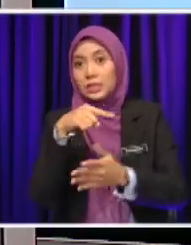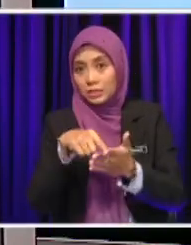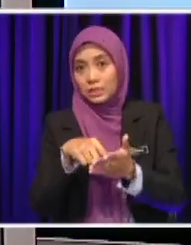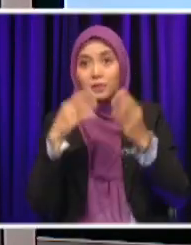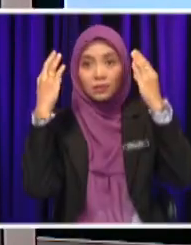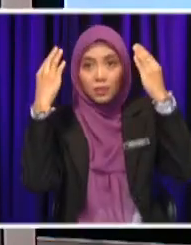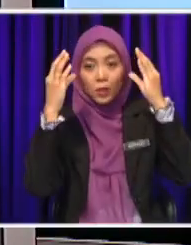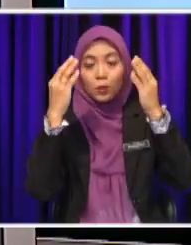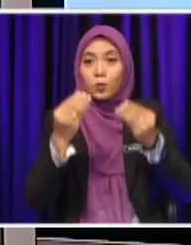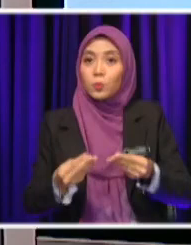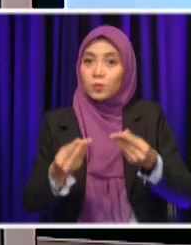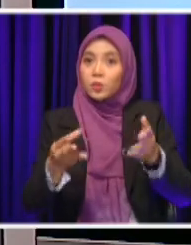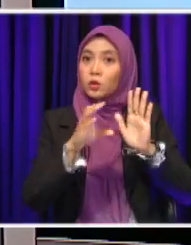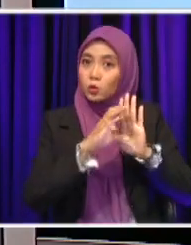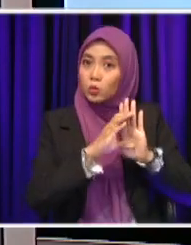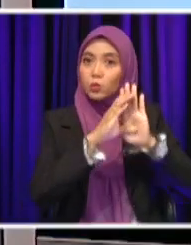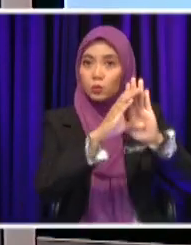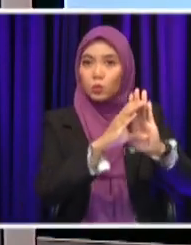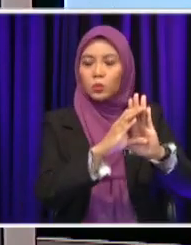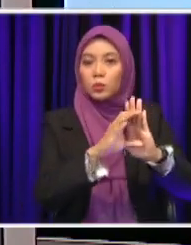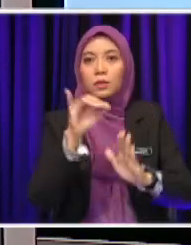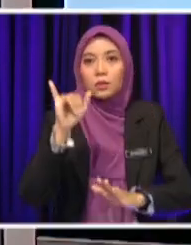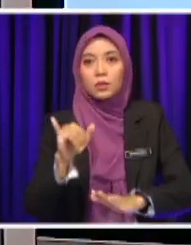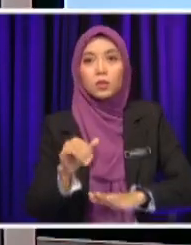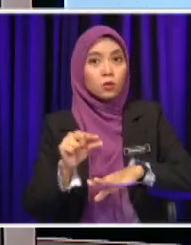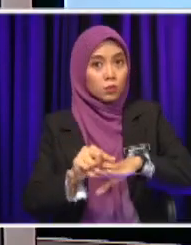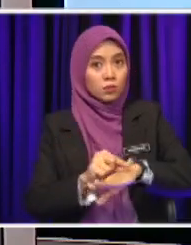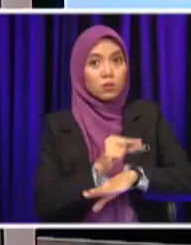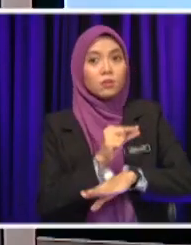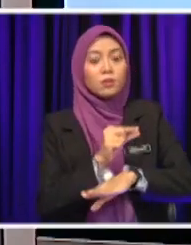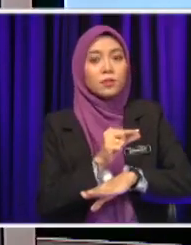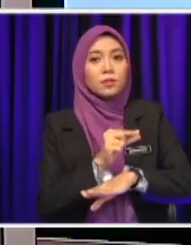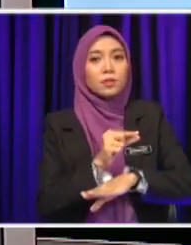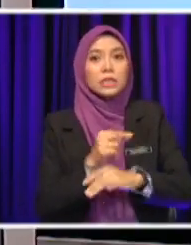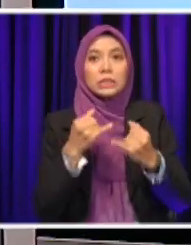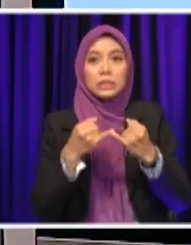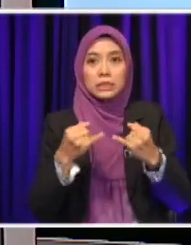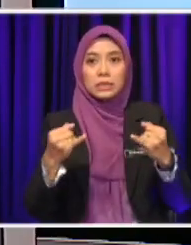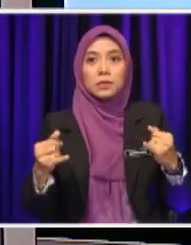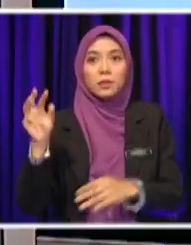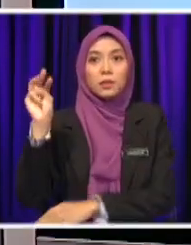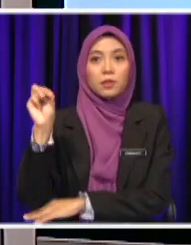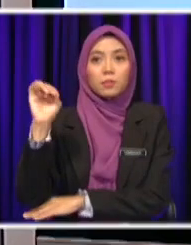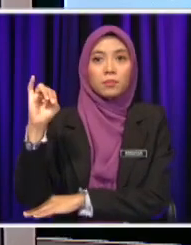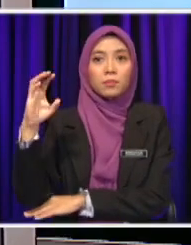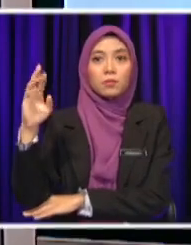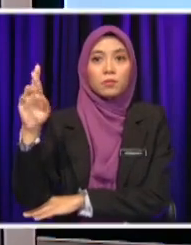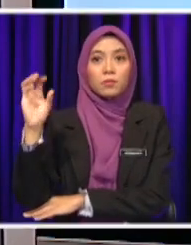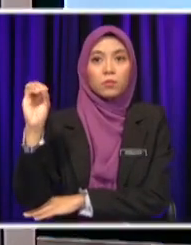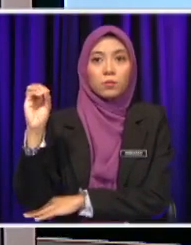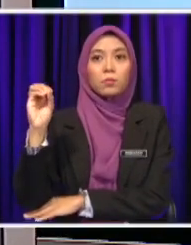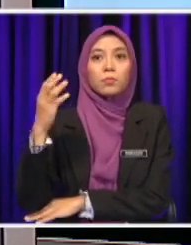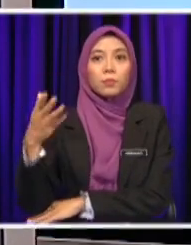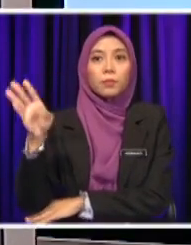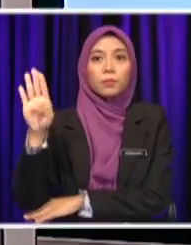contoh mikro pengawal yang kita pakai, kita akan gunakan mikro pengawal jenis Microbit. Okey, tak ada masalah nak